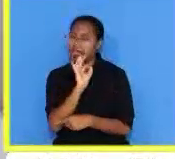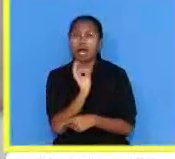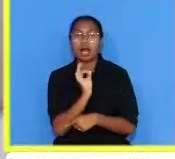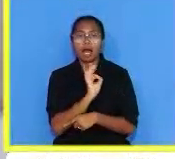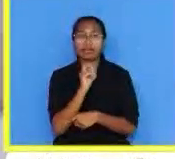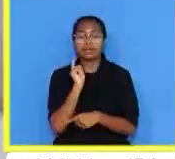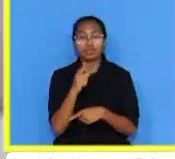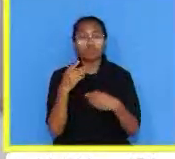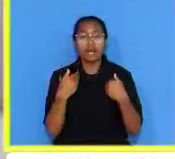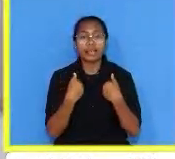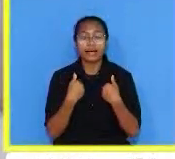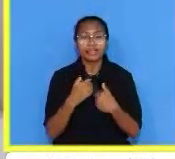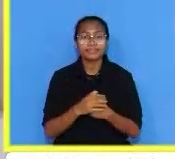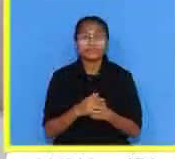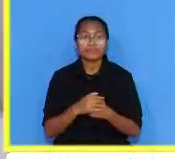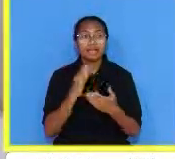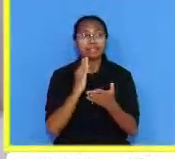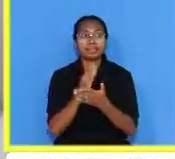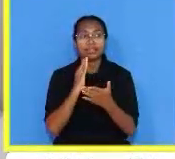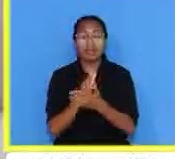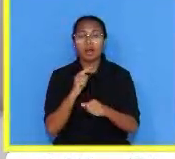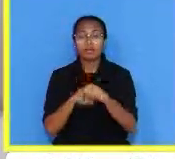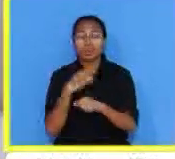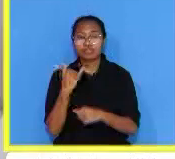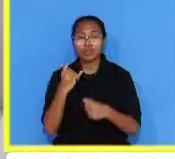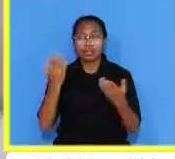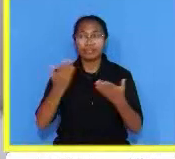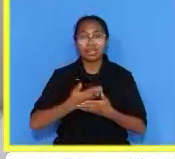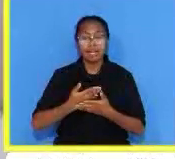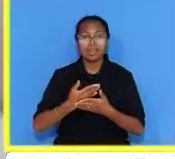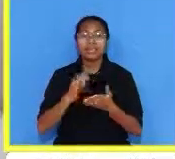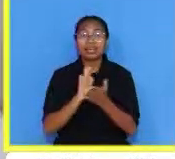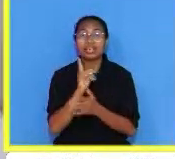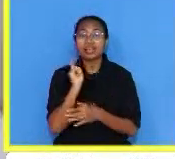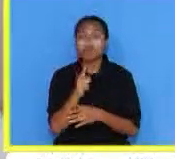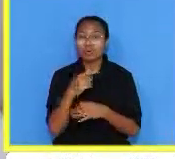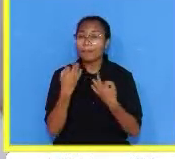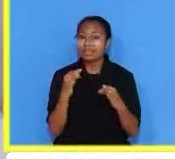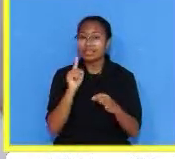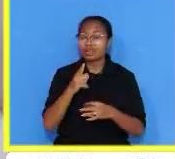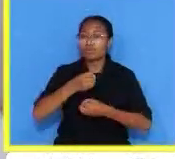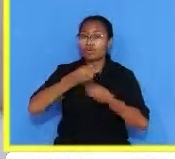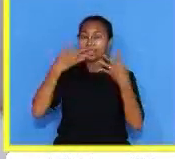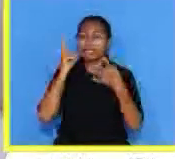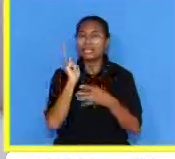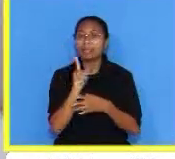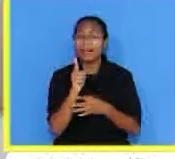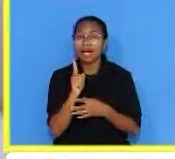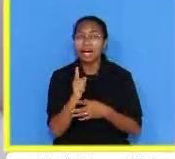itu jadi ada jeda waktu yang sudah diberikan dan itu juga pasti sudah diinformasikan